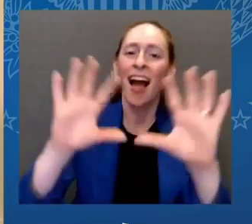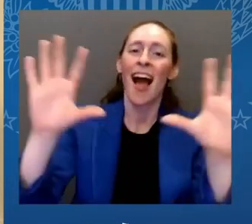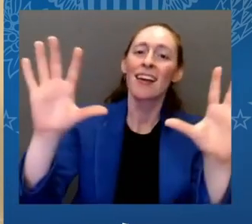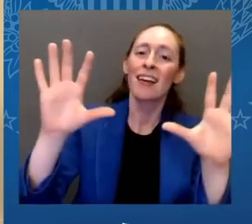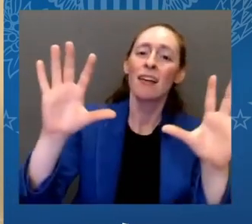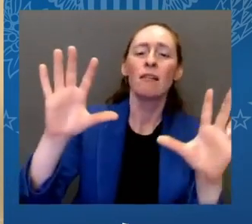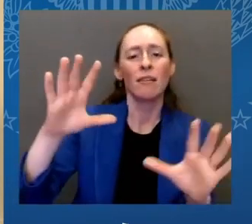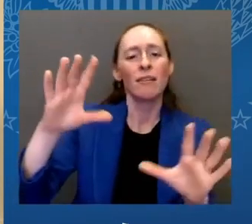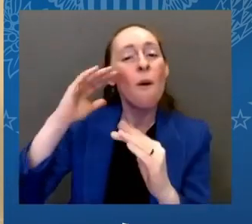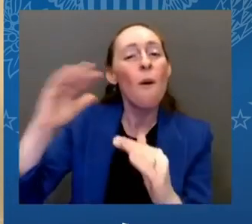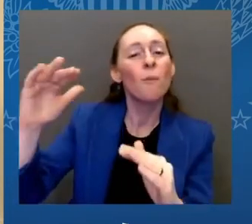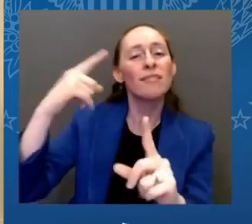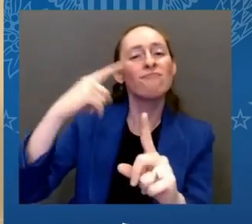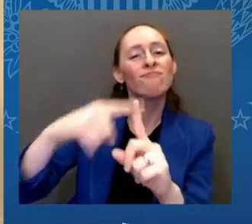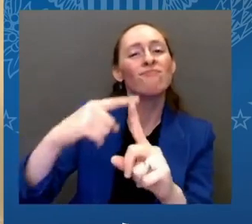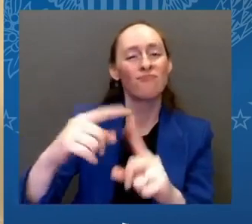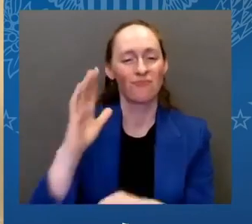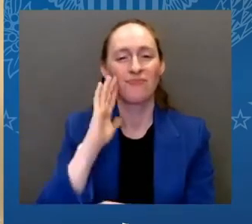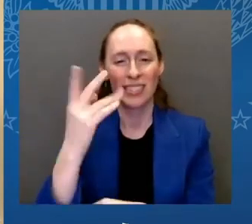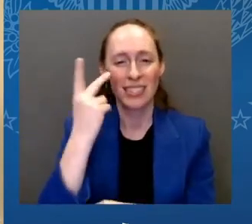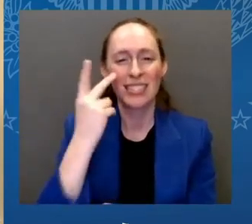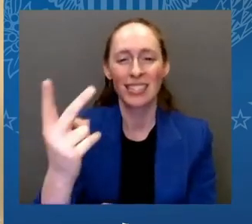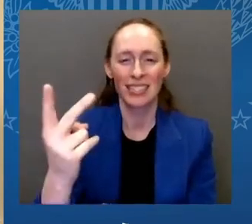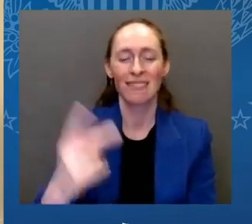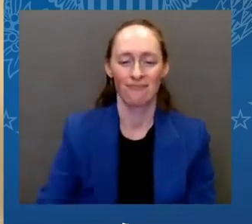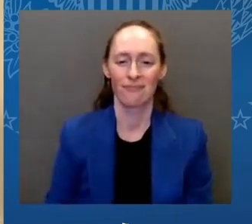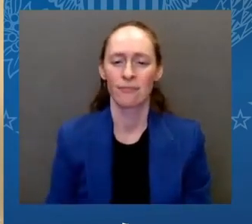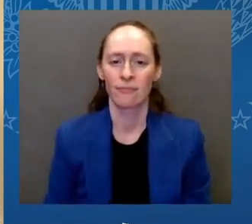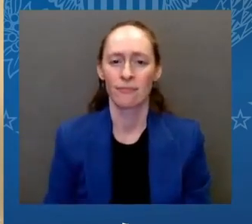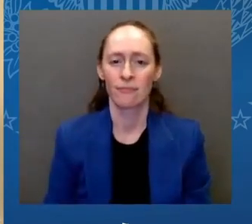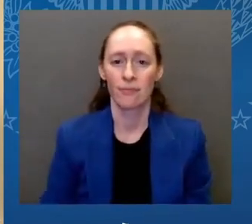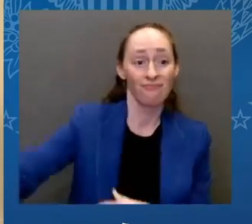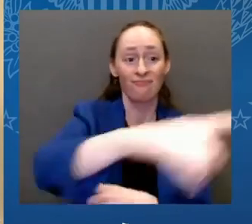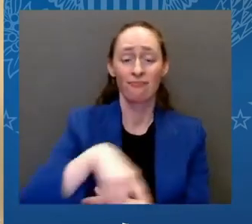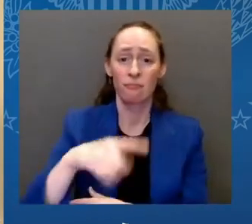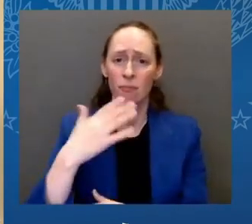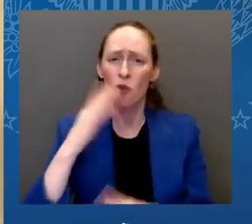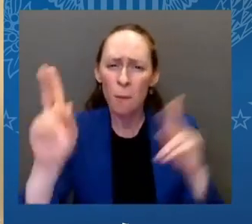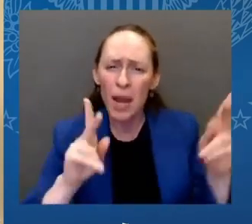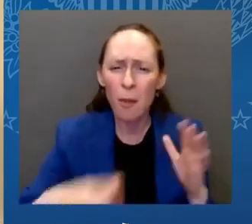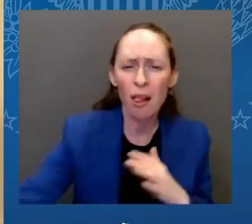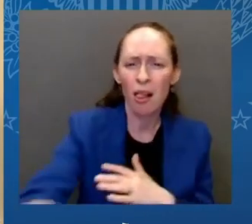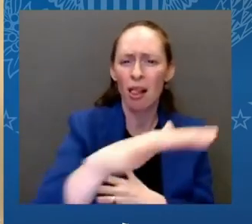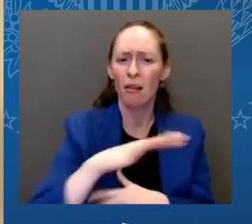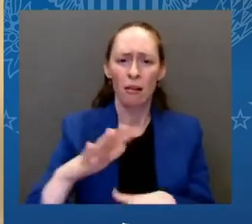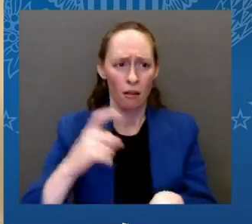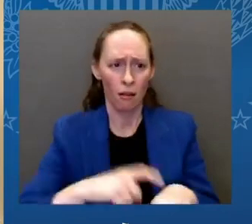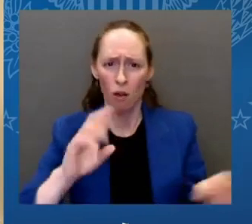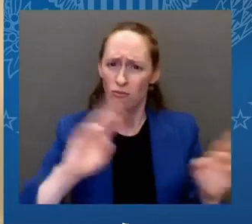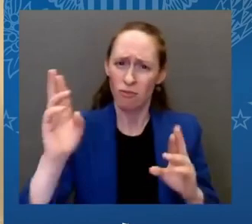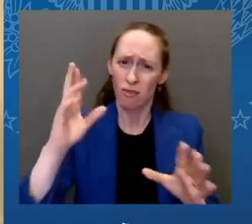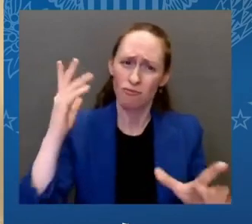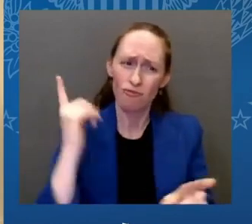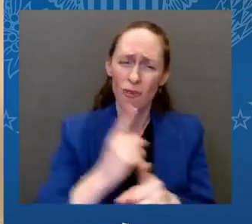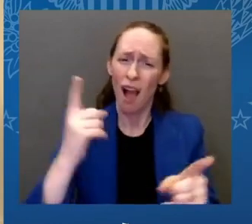зігріваються духом людяності, який розповсюджується на всіх людей доброї волі